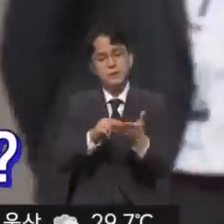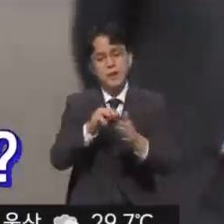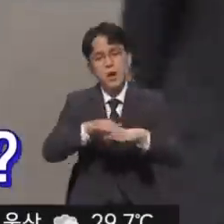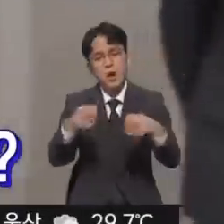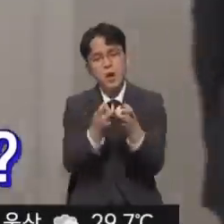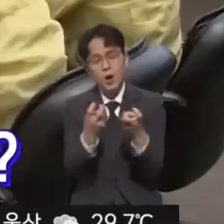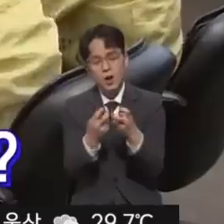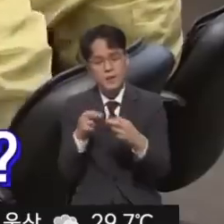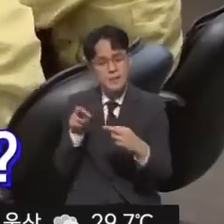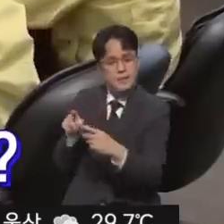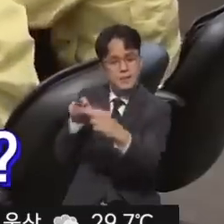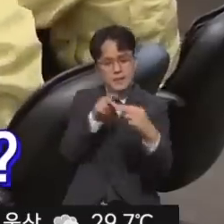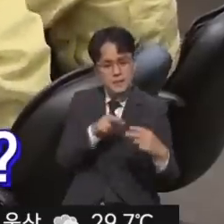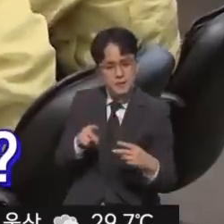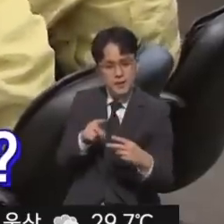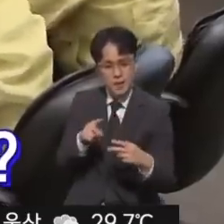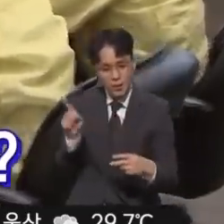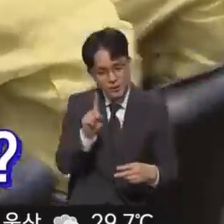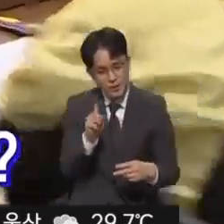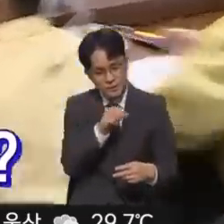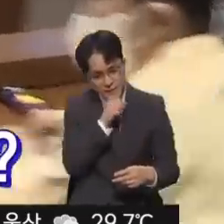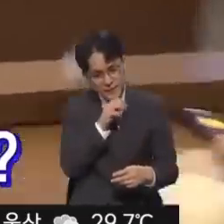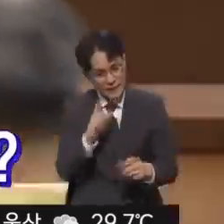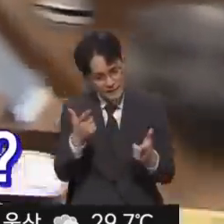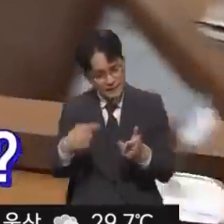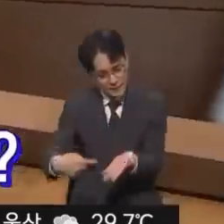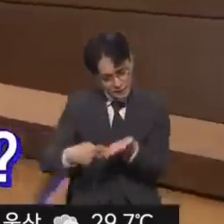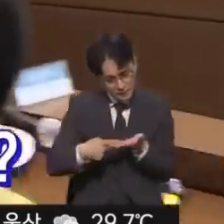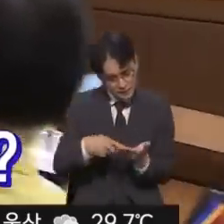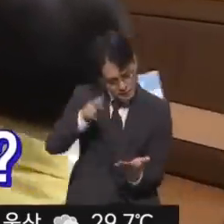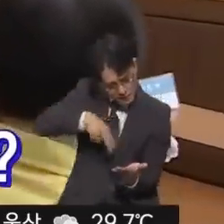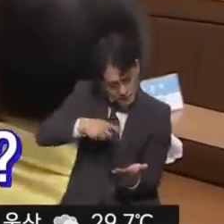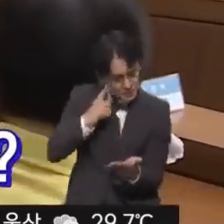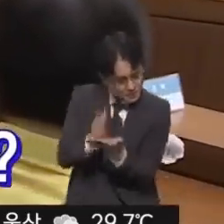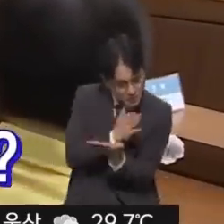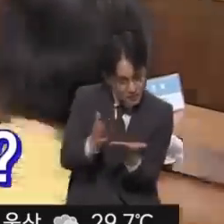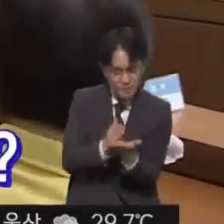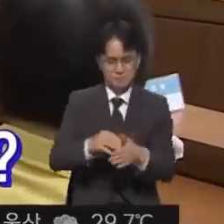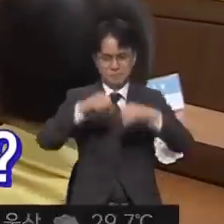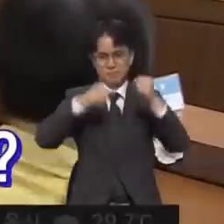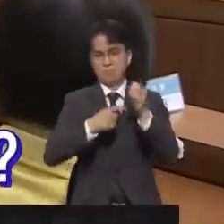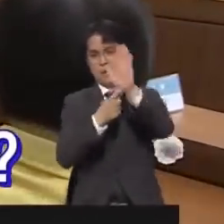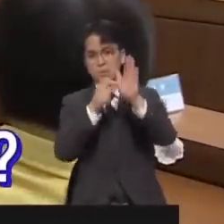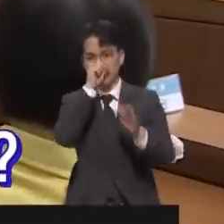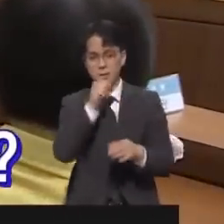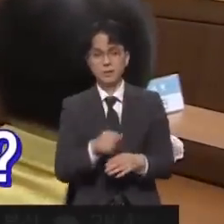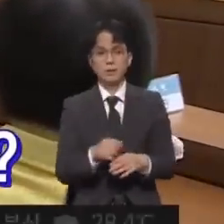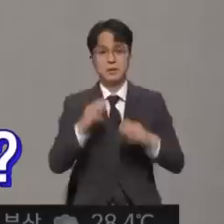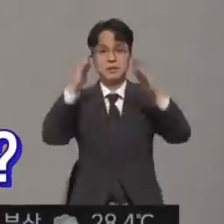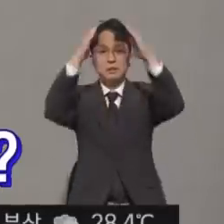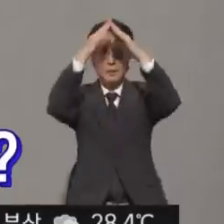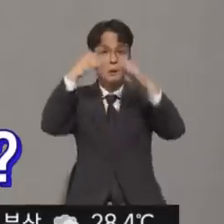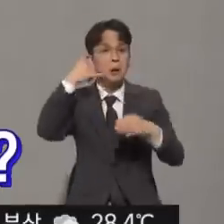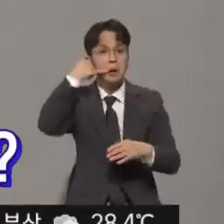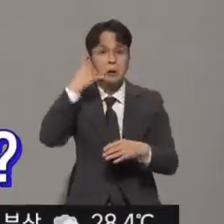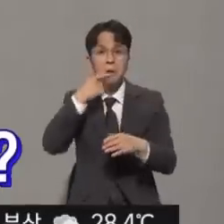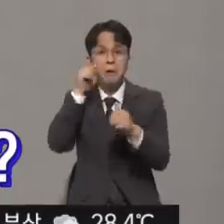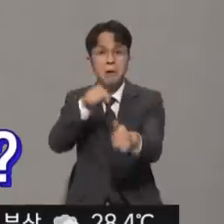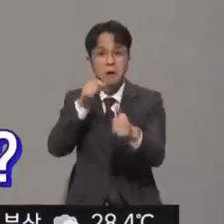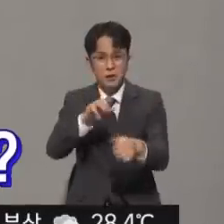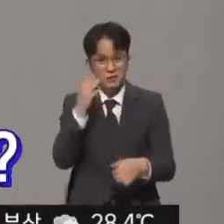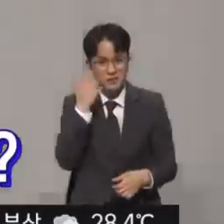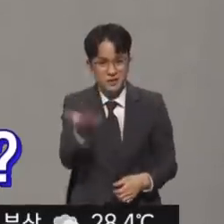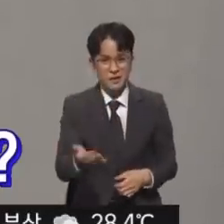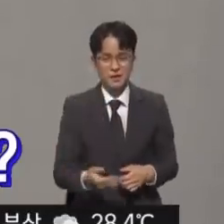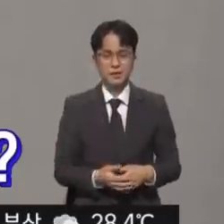계속 무제 누차 이야기 되는게 더스트 삥 에서 이제 전개되지 않은 발언도 논란이 된 것도 있고 그리고 이제 인사 문제도